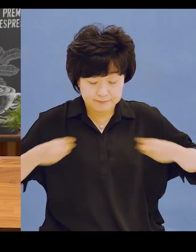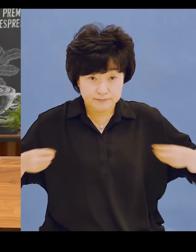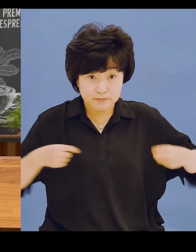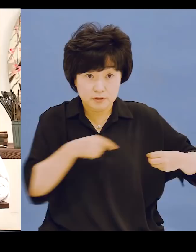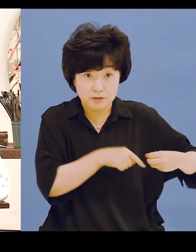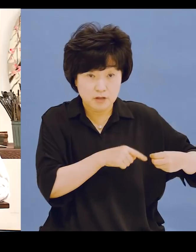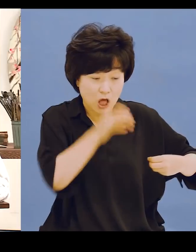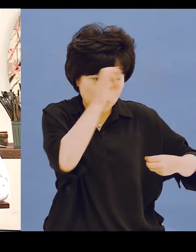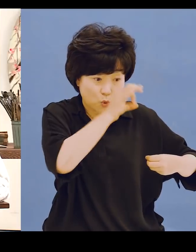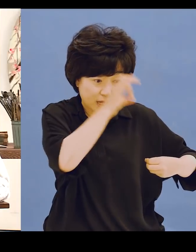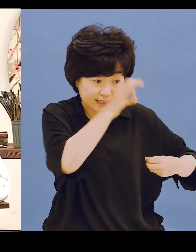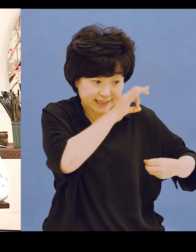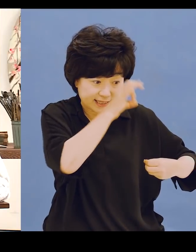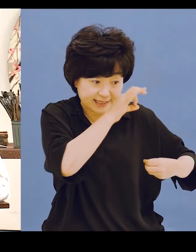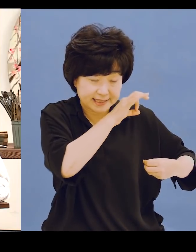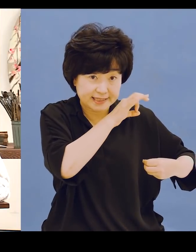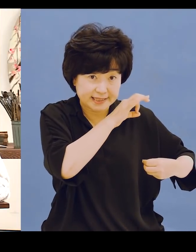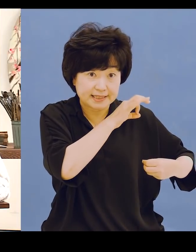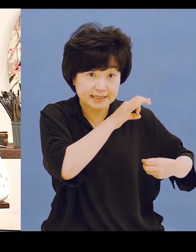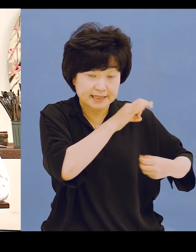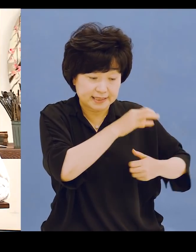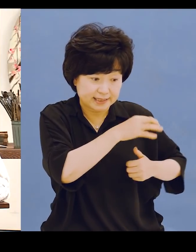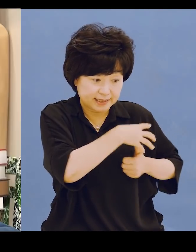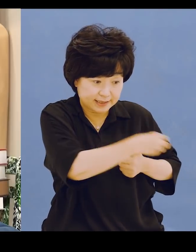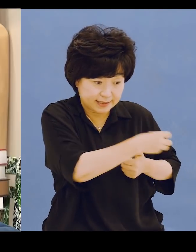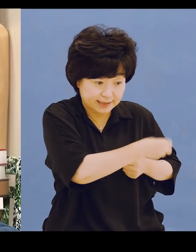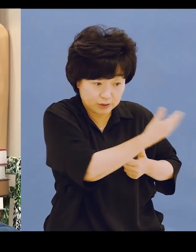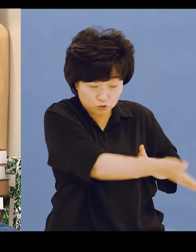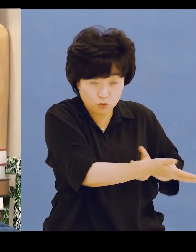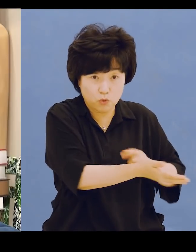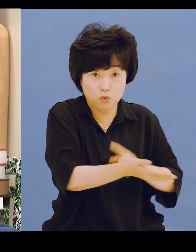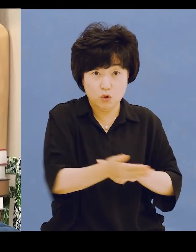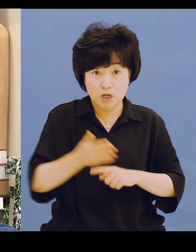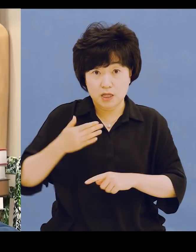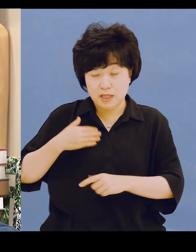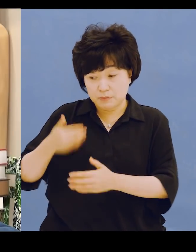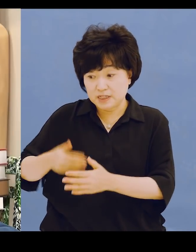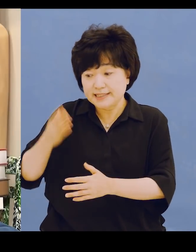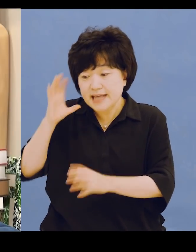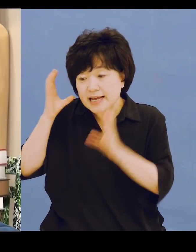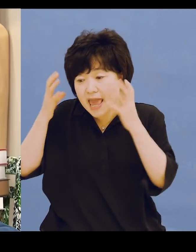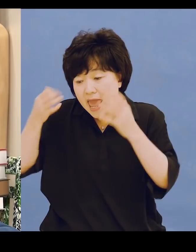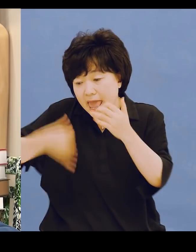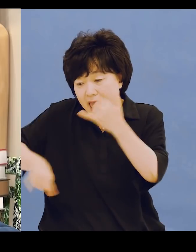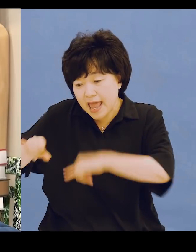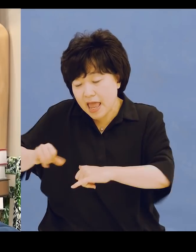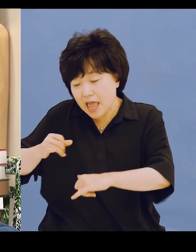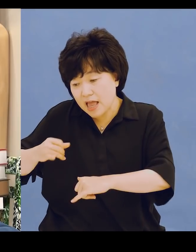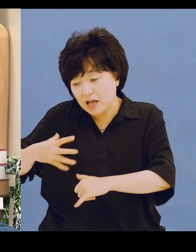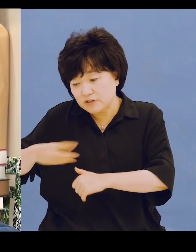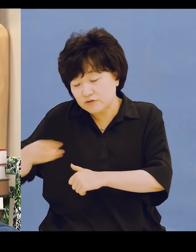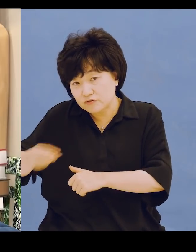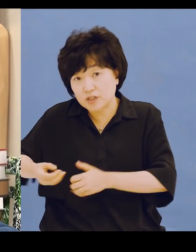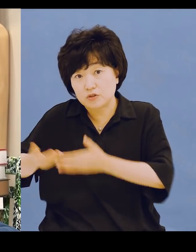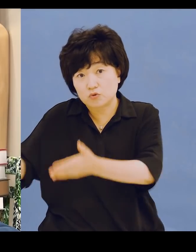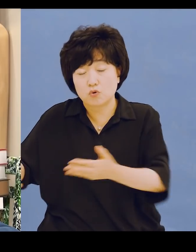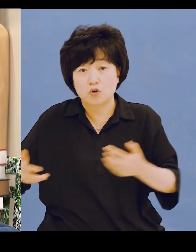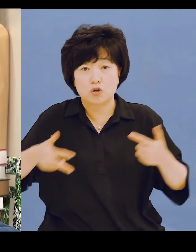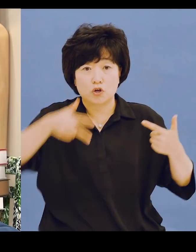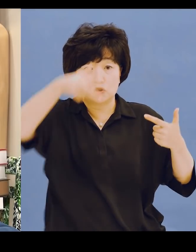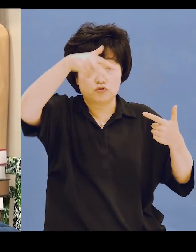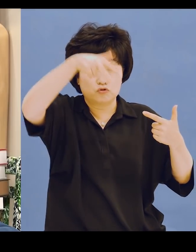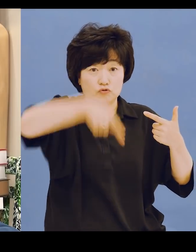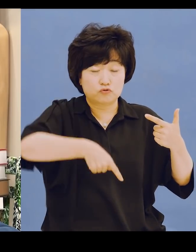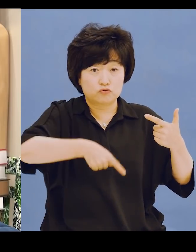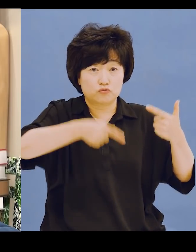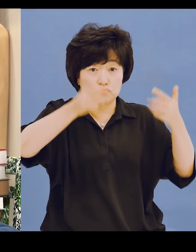좀 돼지 충격적이에요. 같아요? 한쪽 가슴으로는 자기 아이를, 나머지 한쪽 가슴으로는 돼지 새끼 젖을 먹여요. 네. 6주간 먹여야